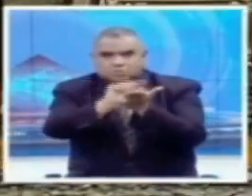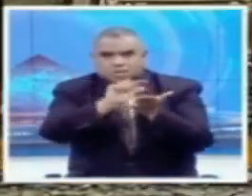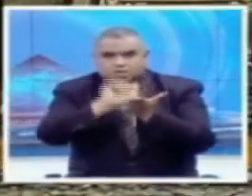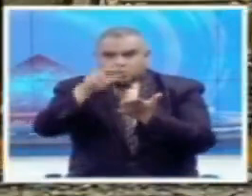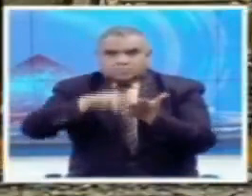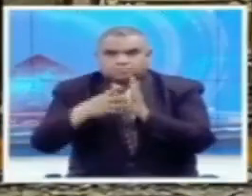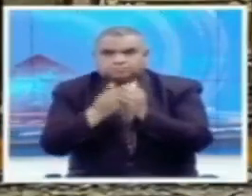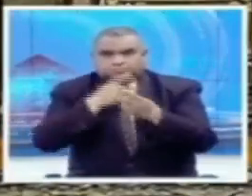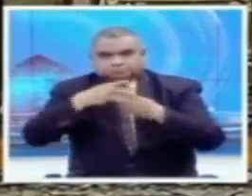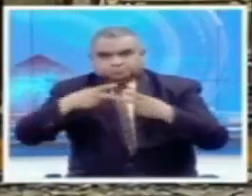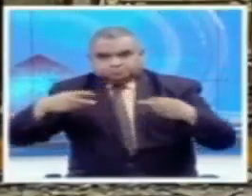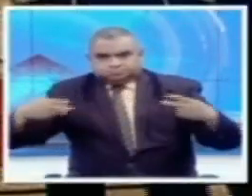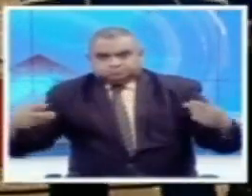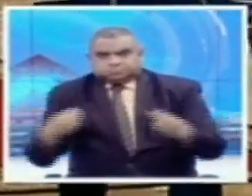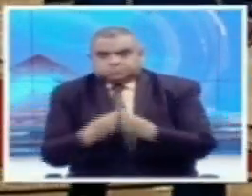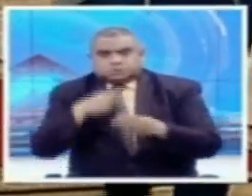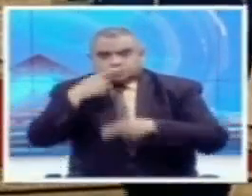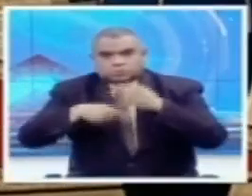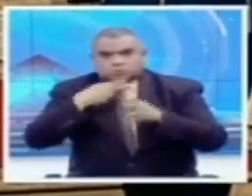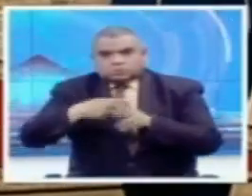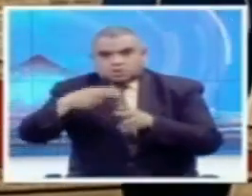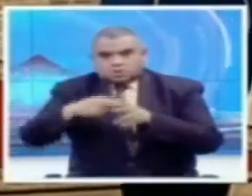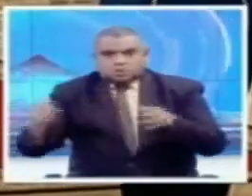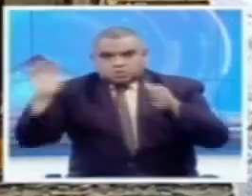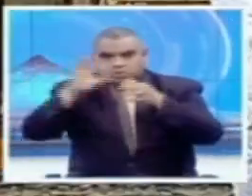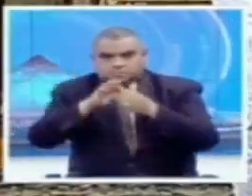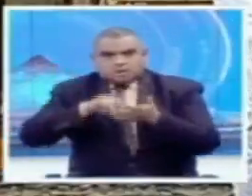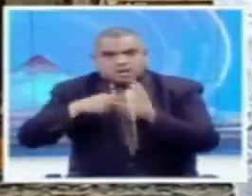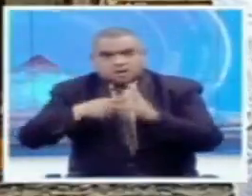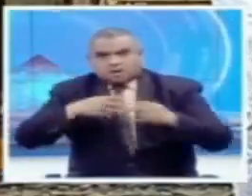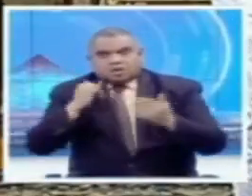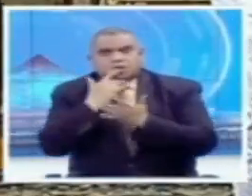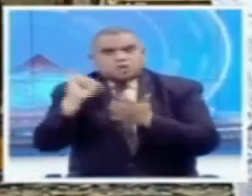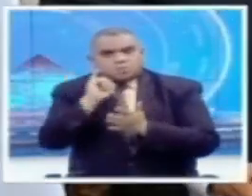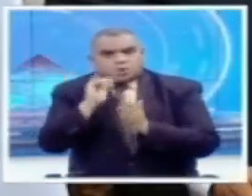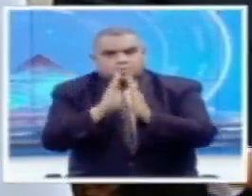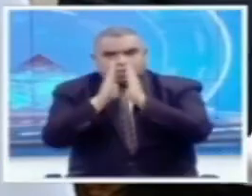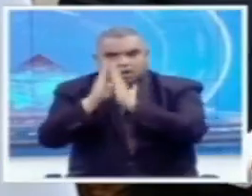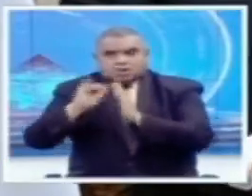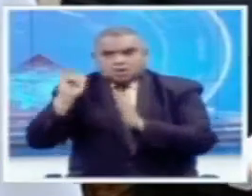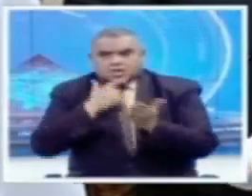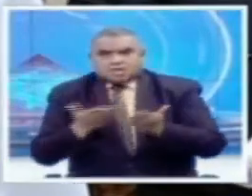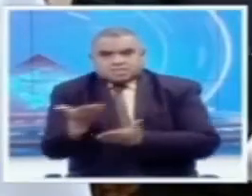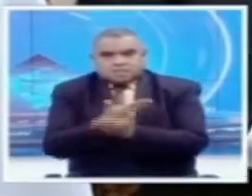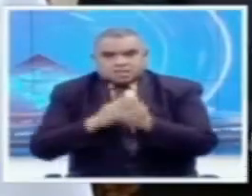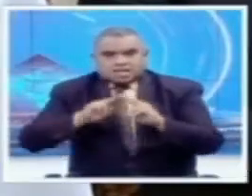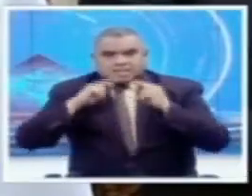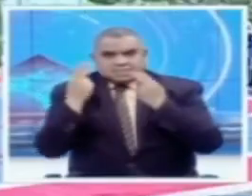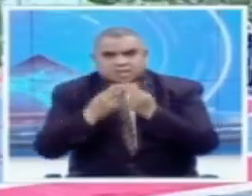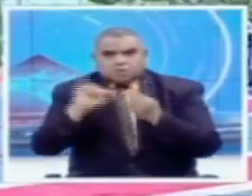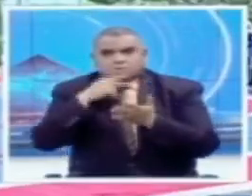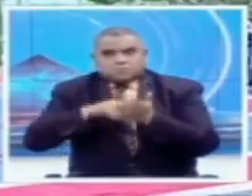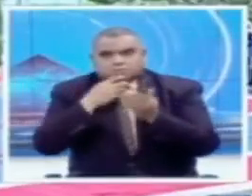في المجالات كافة واستمرار التواصل والتنسيق إزاء مختلف القضايا الإقليمية والدولية محل